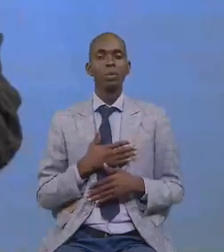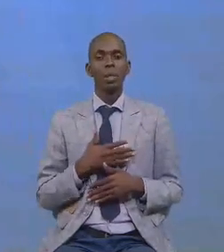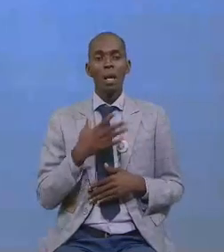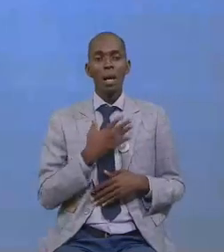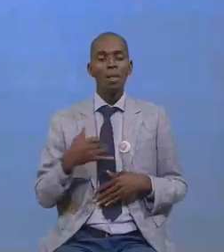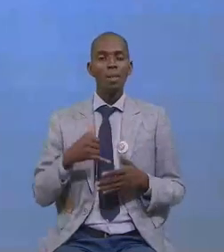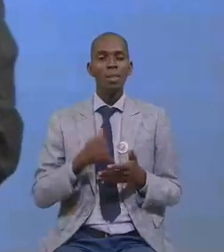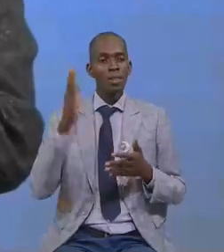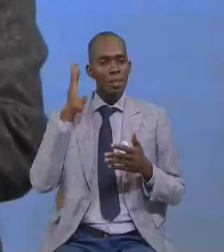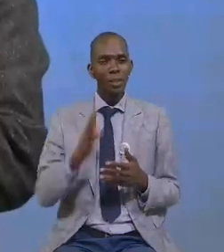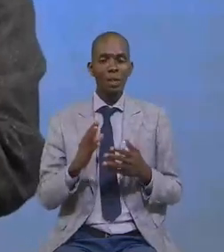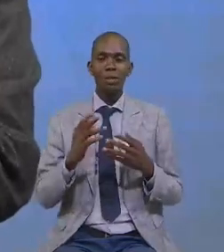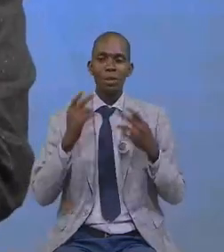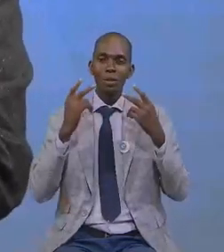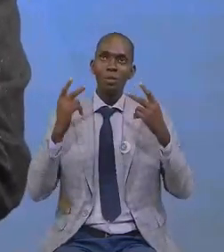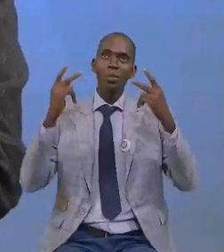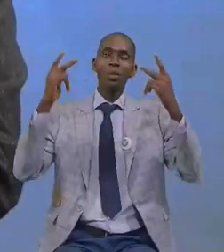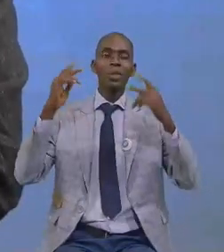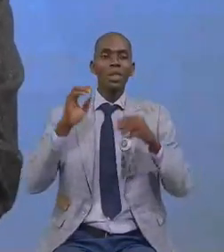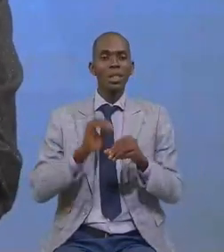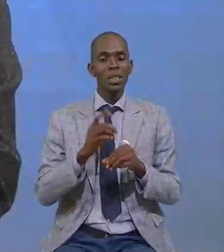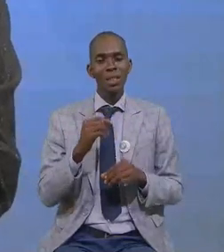et accompli mes desseins.